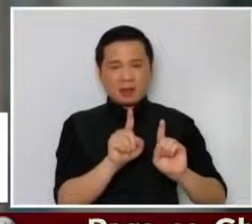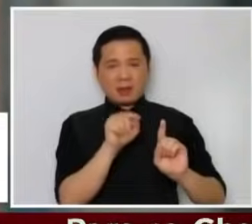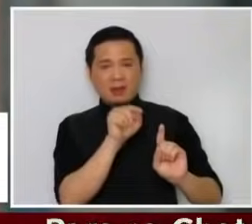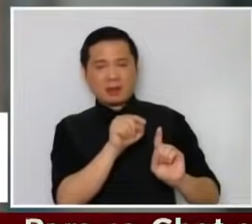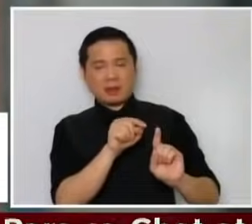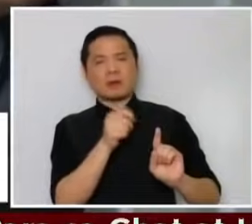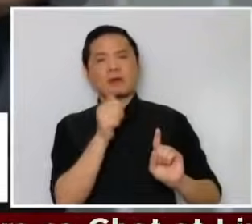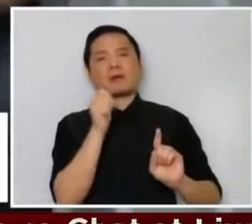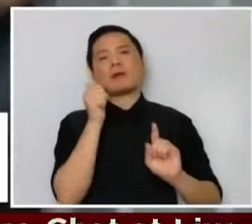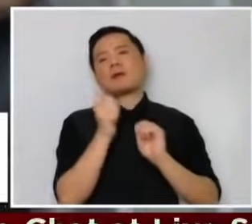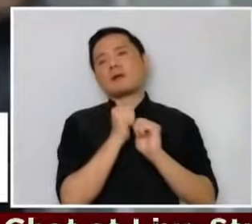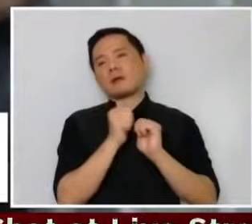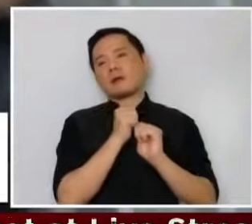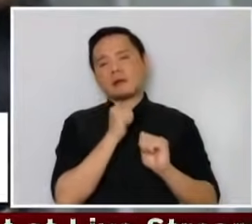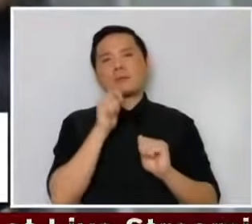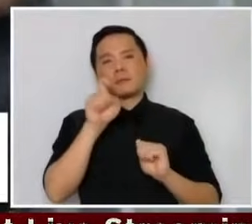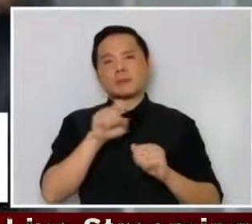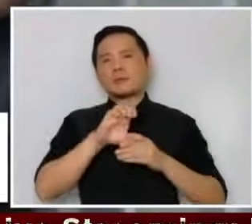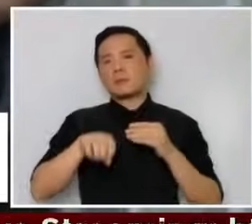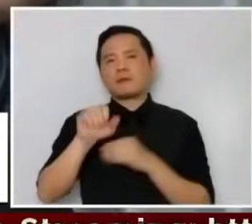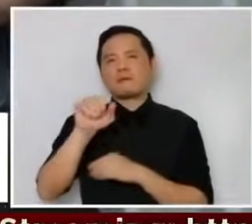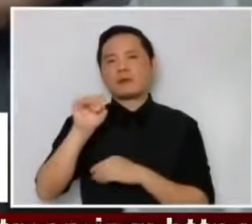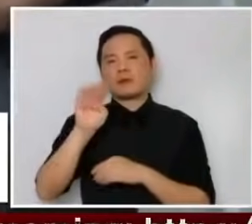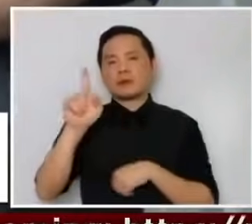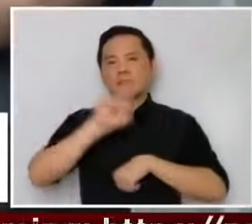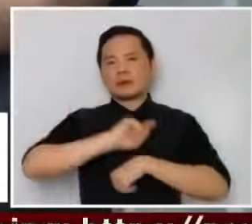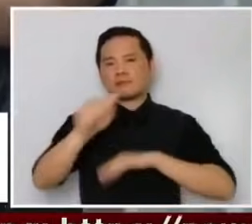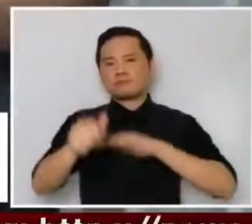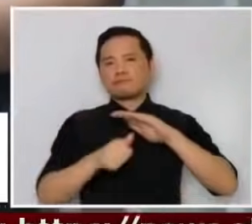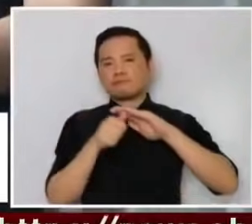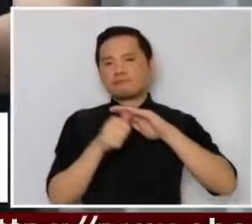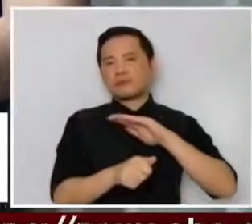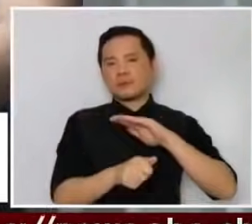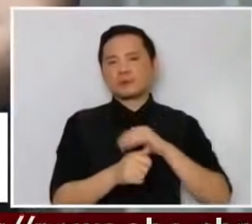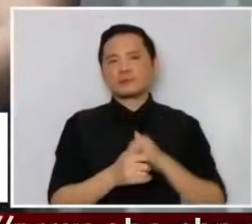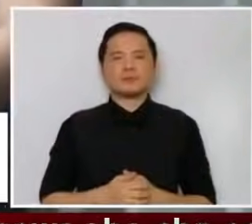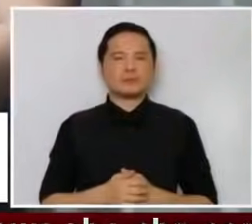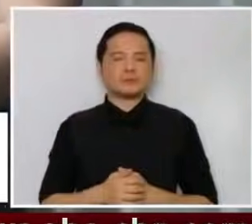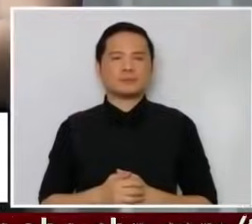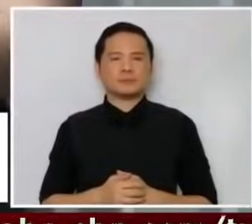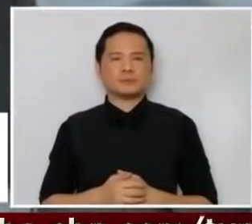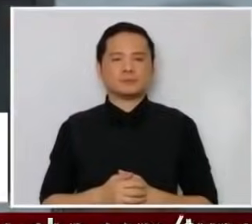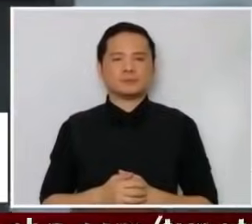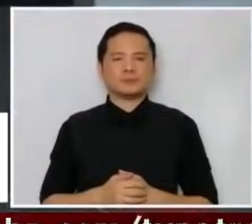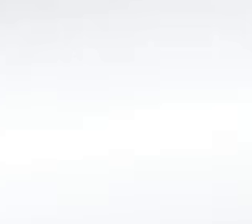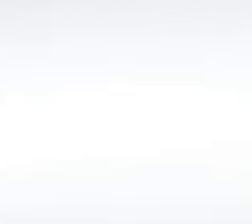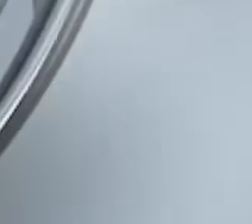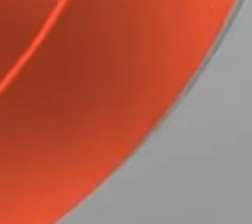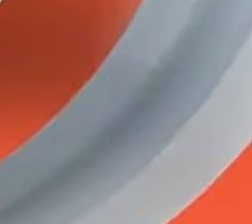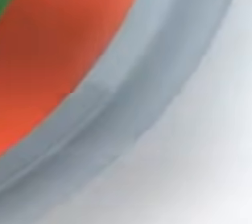14-day quarantine period. Rafael Bosano, ABS-CBN News.